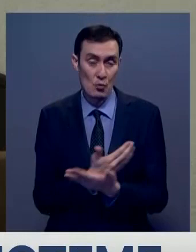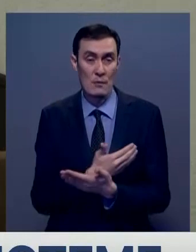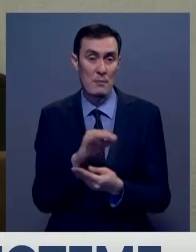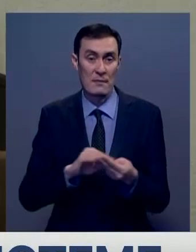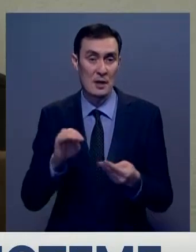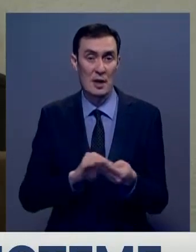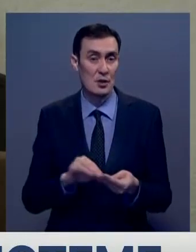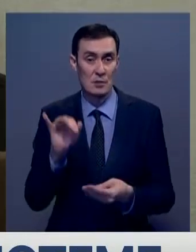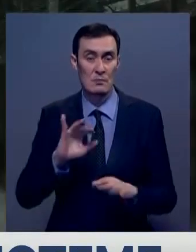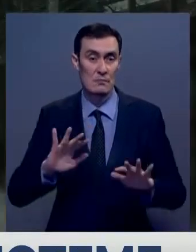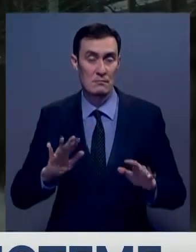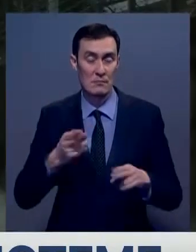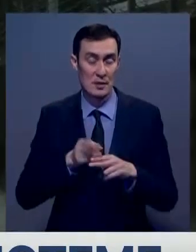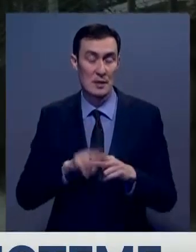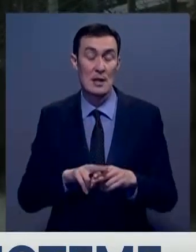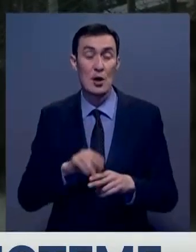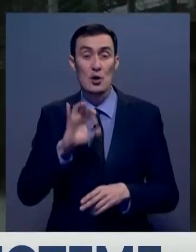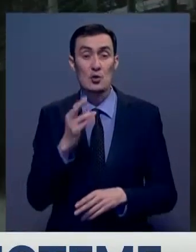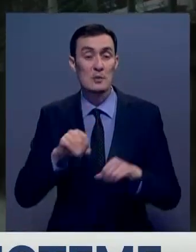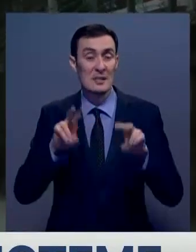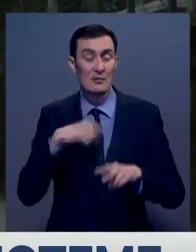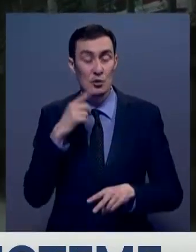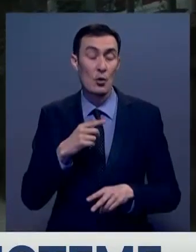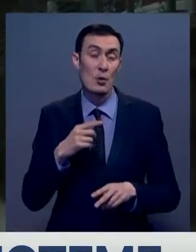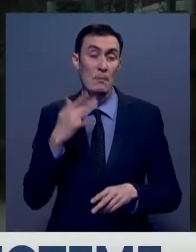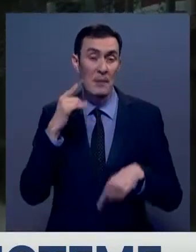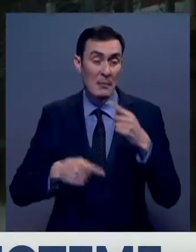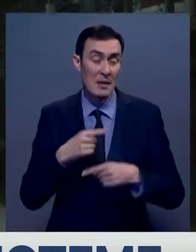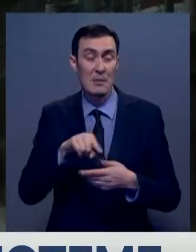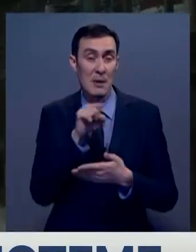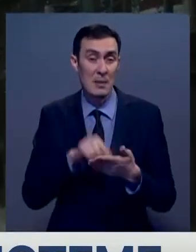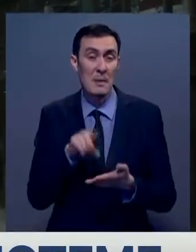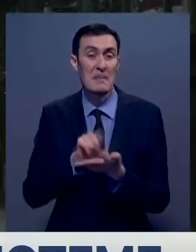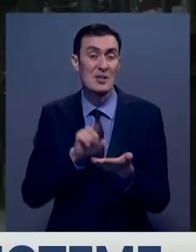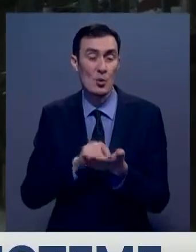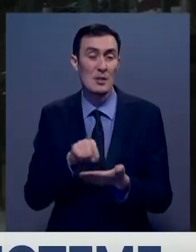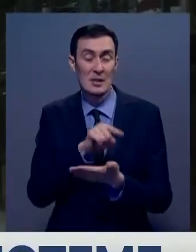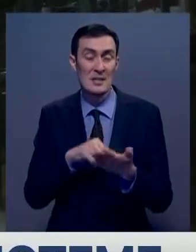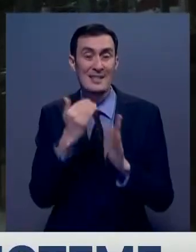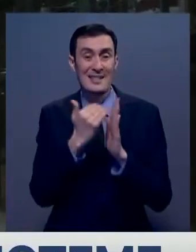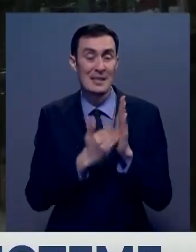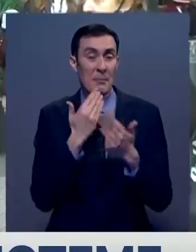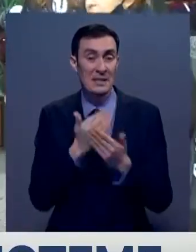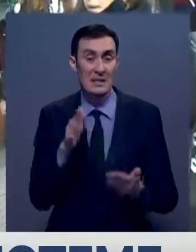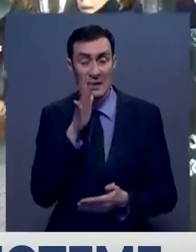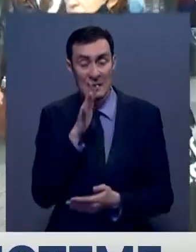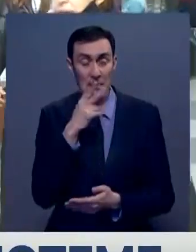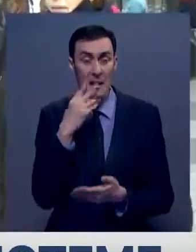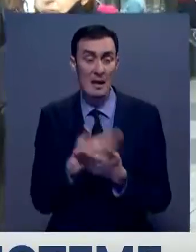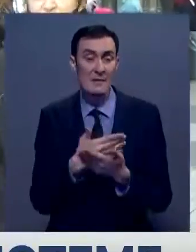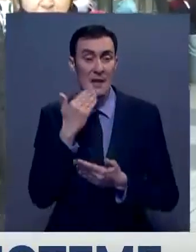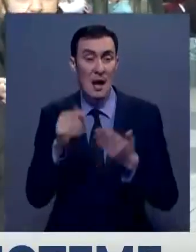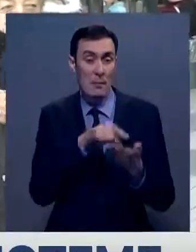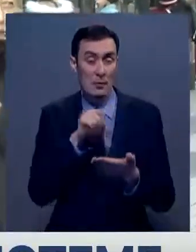серия. Социологи считают, что о перманентных проблемах в пенсионной системе говорит и статистика последних лет. Как показал